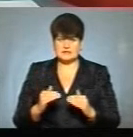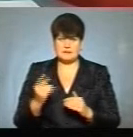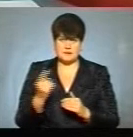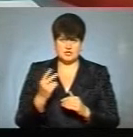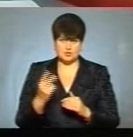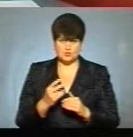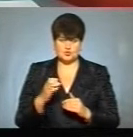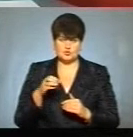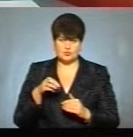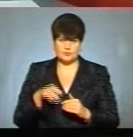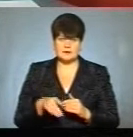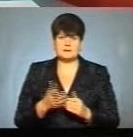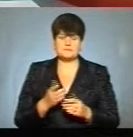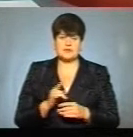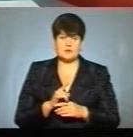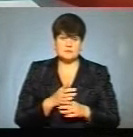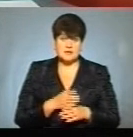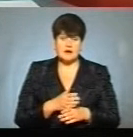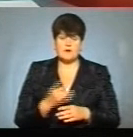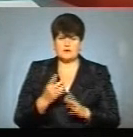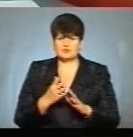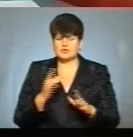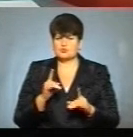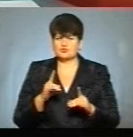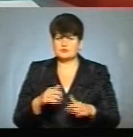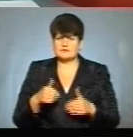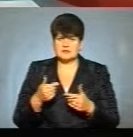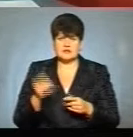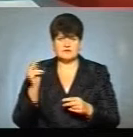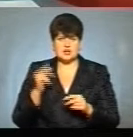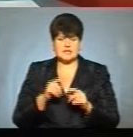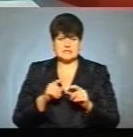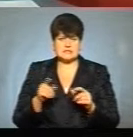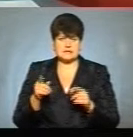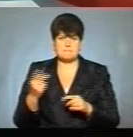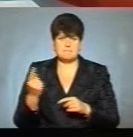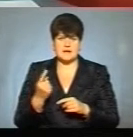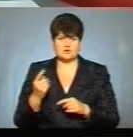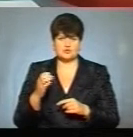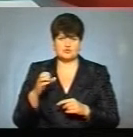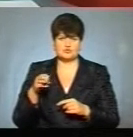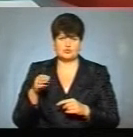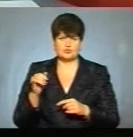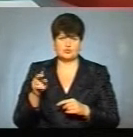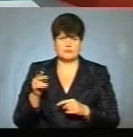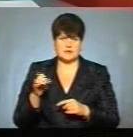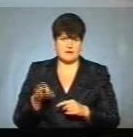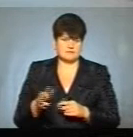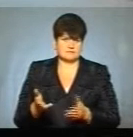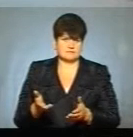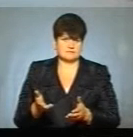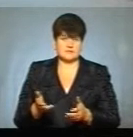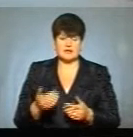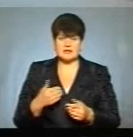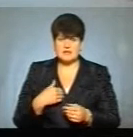1-2, де є певна оптимізація, а в першу чергу чомусь звертаються до навчальних закладів 1 ступеня. Тому